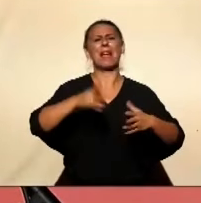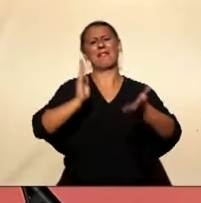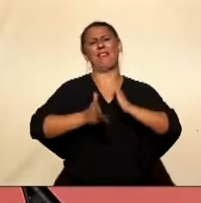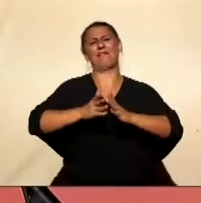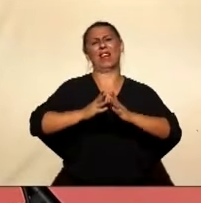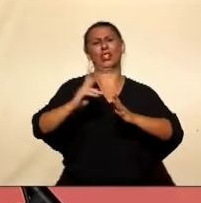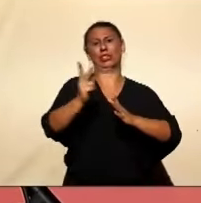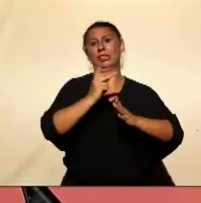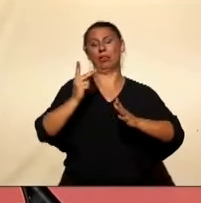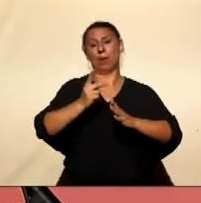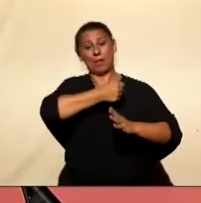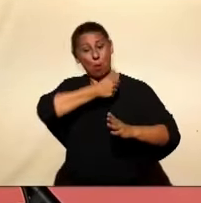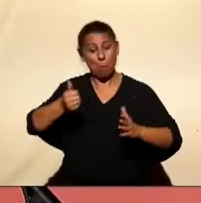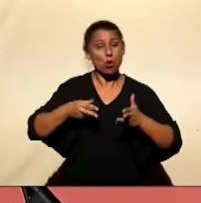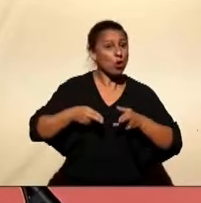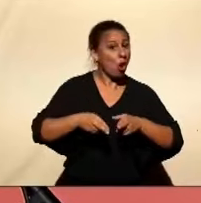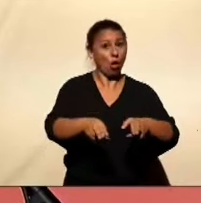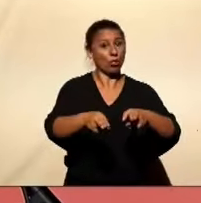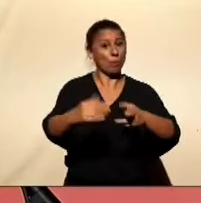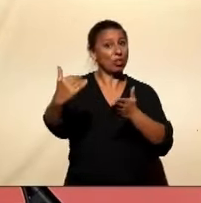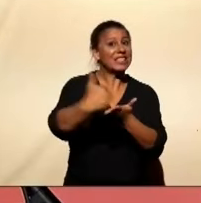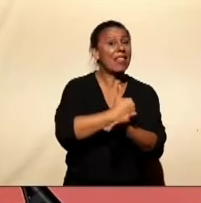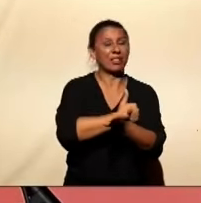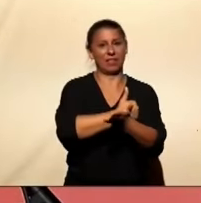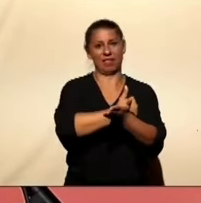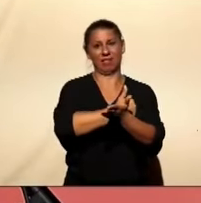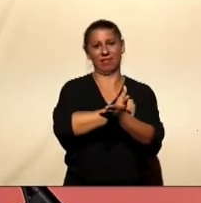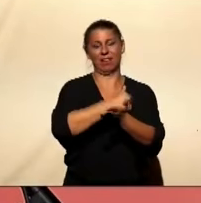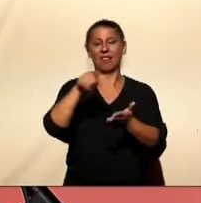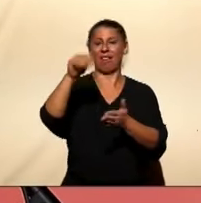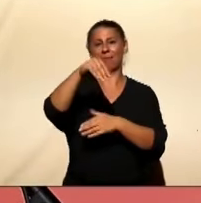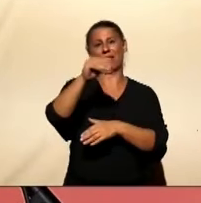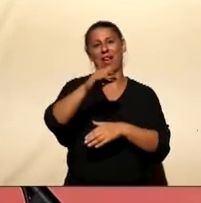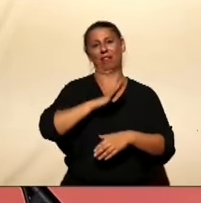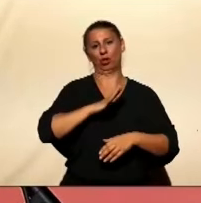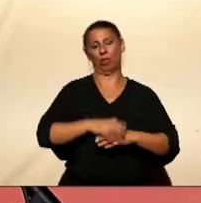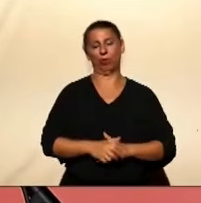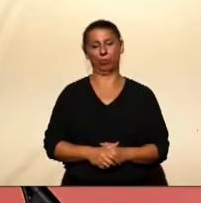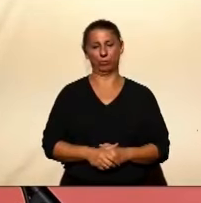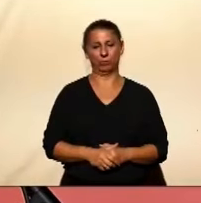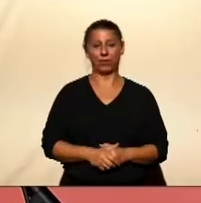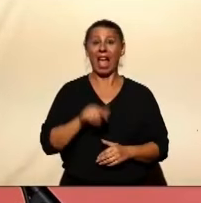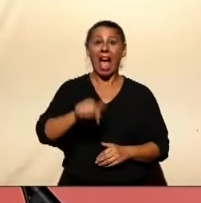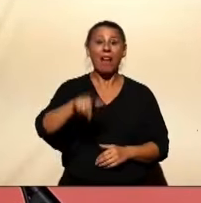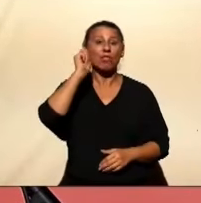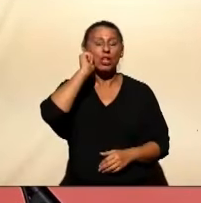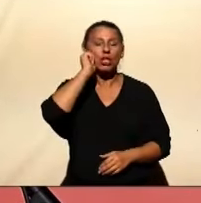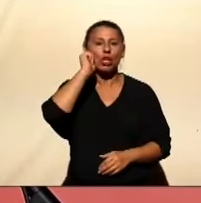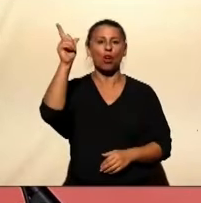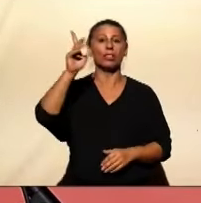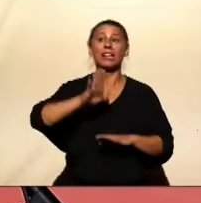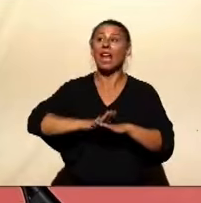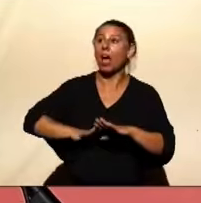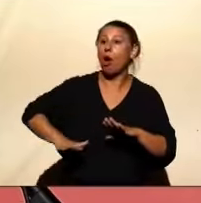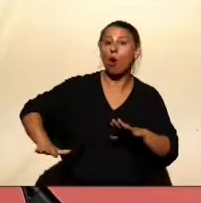βαρβαρότητα, με τον μονόδρομο της αδικίας και της εκμετάλλευσης. Μια γιορτή για